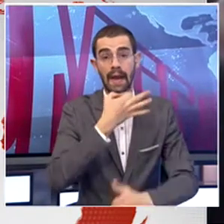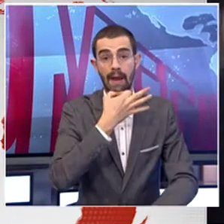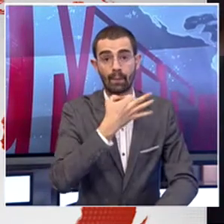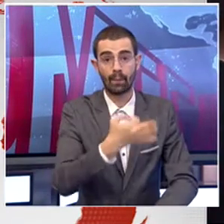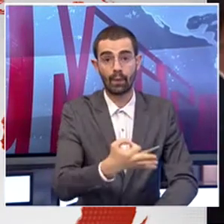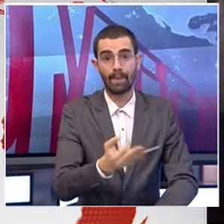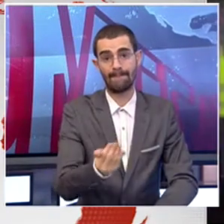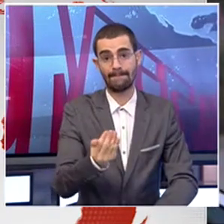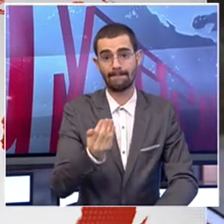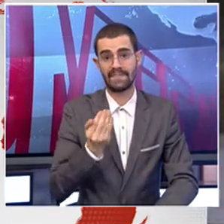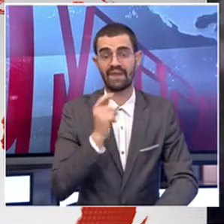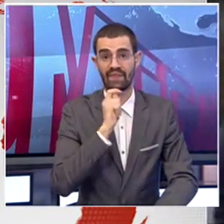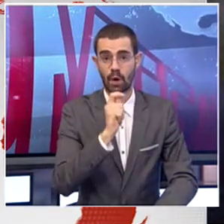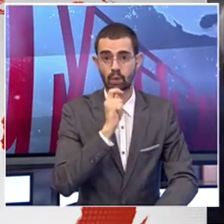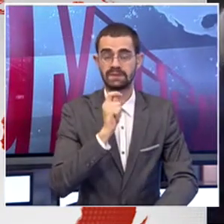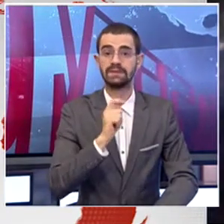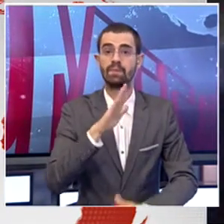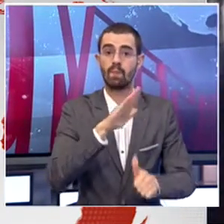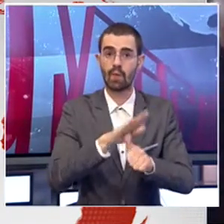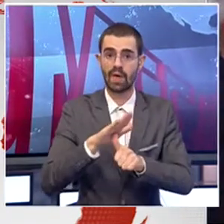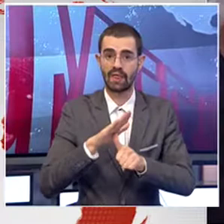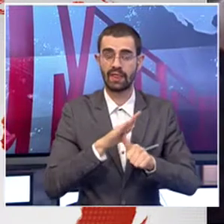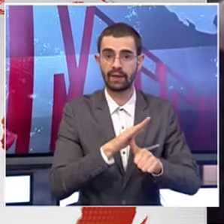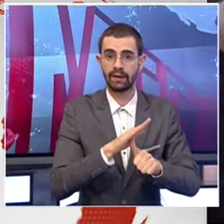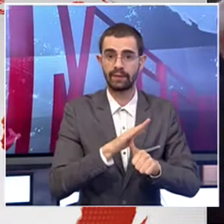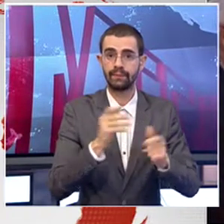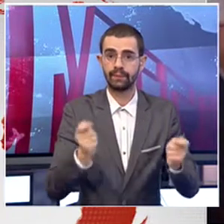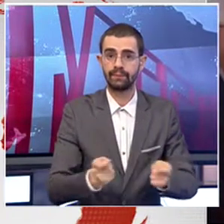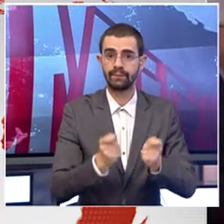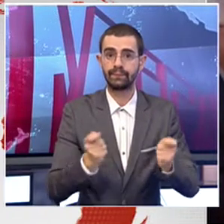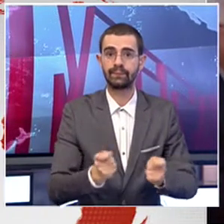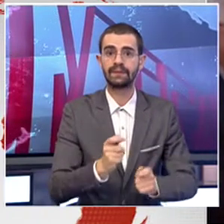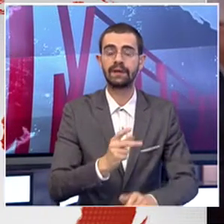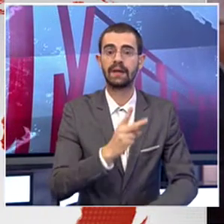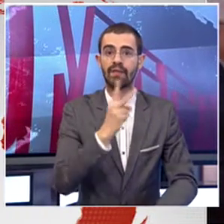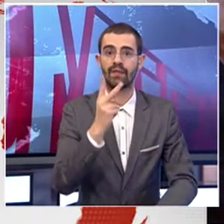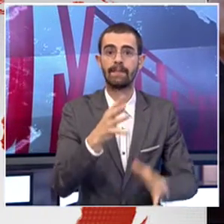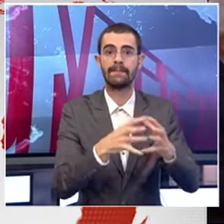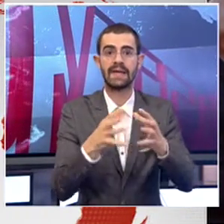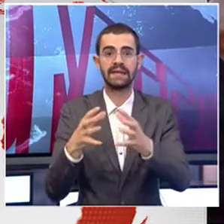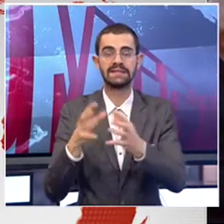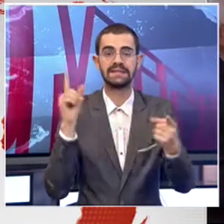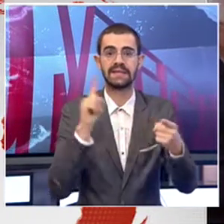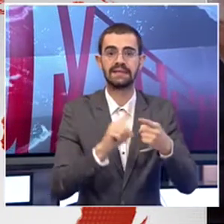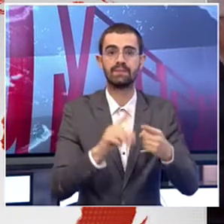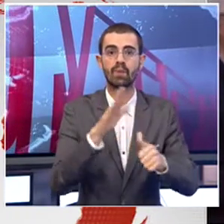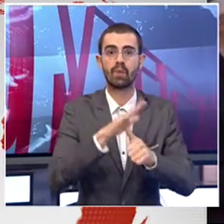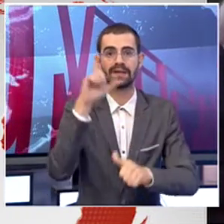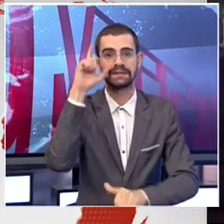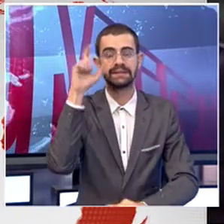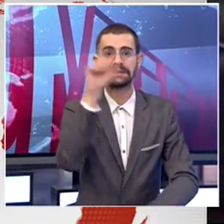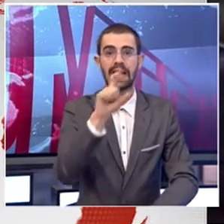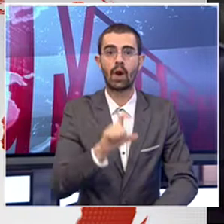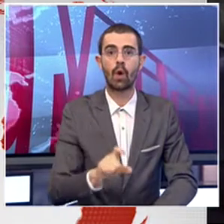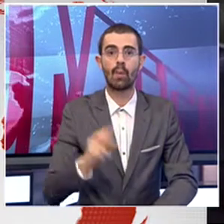δηλώσεις των 7 ηγετών, θα προηγηθεί η διμερή συνάντηση του Πρόεδρου Αναστασιάδη με τον Ιταλό Πρωθυπουργό, όπου